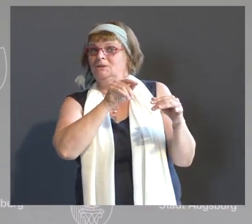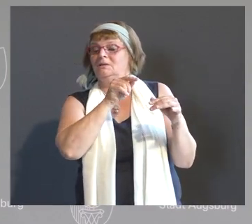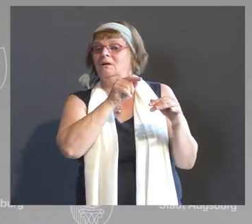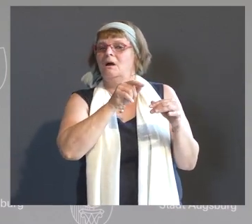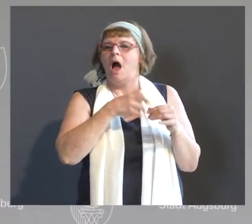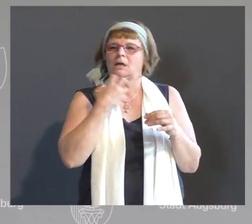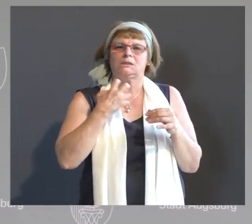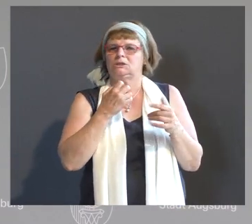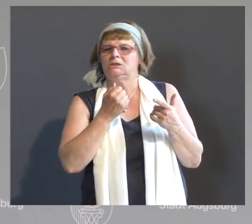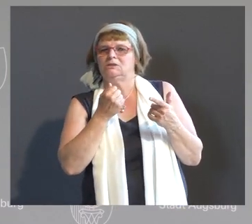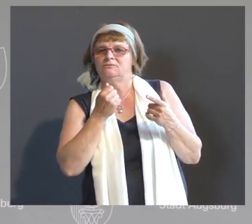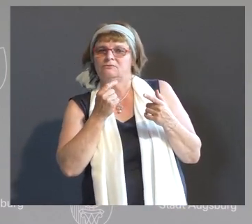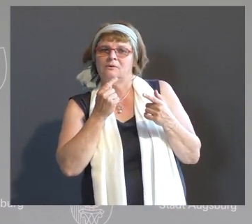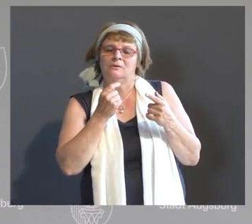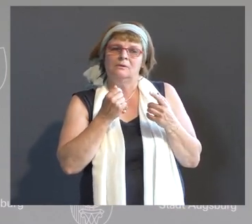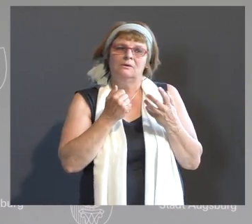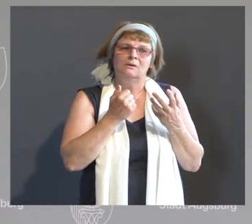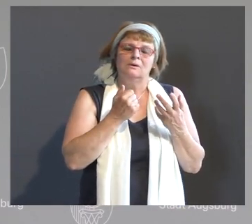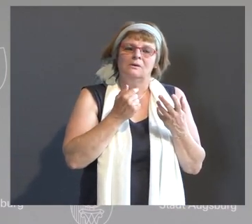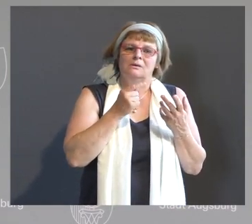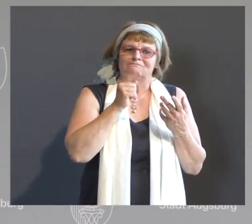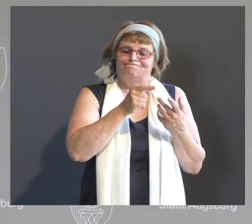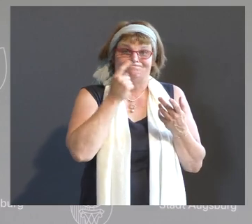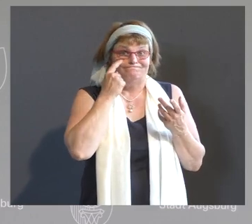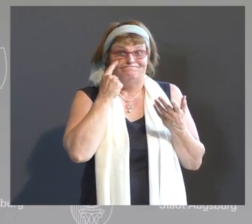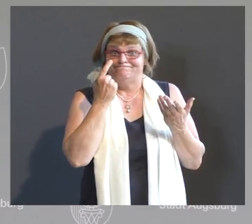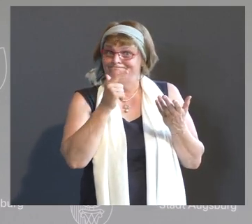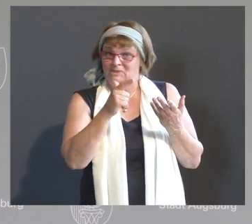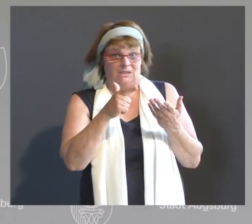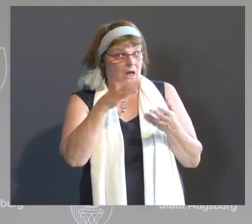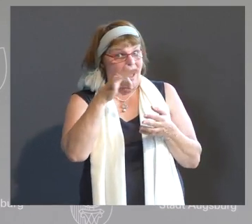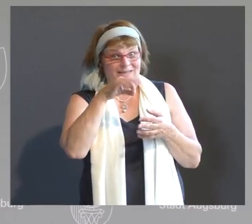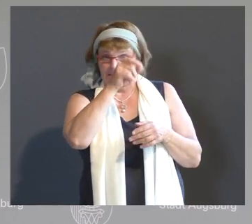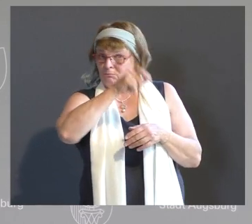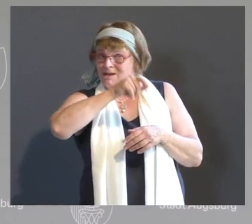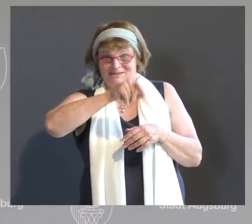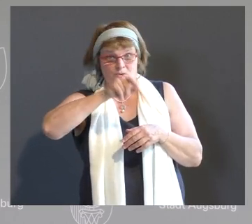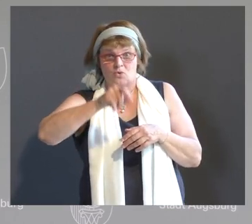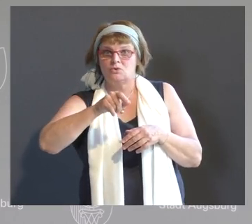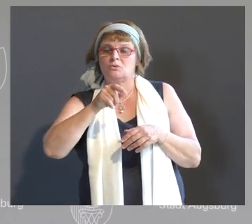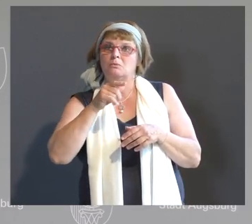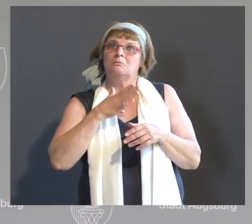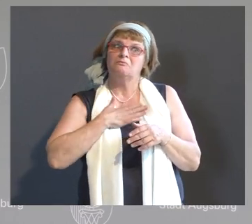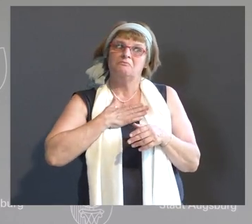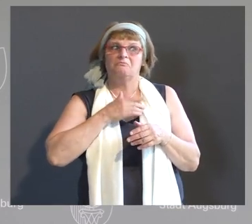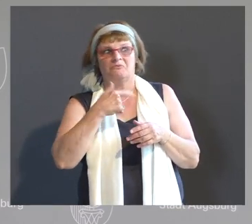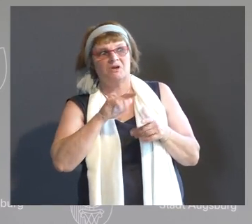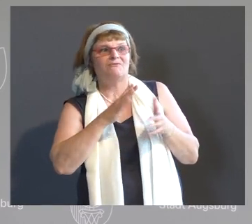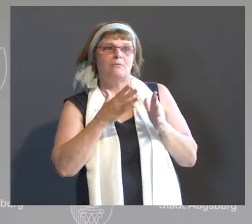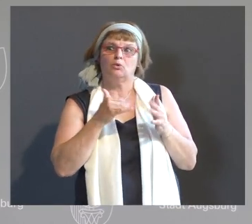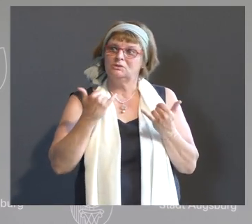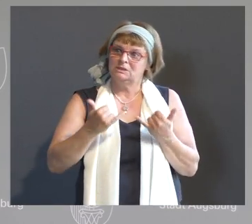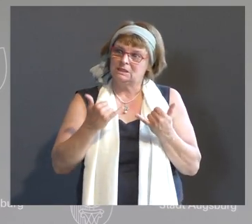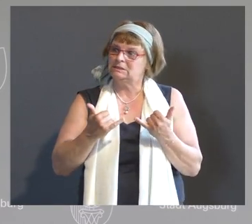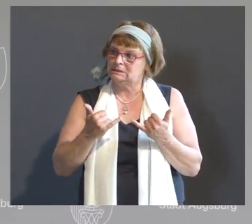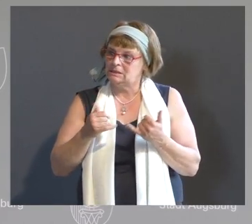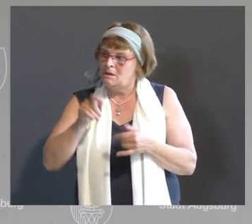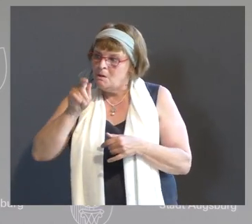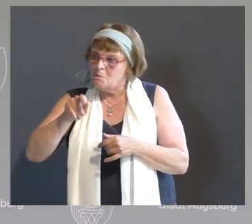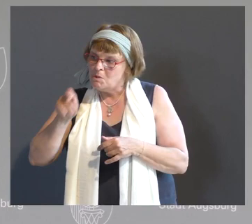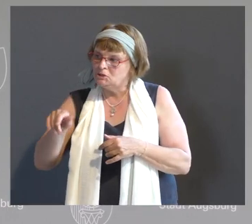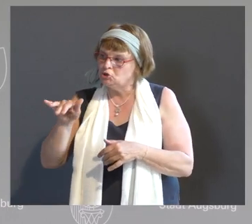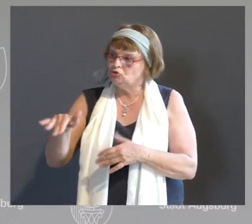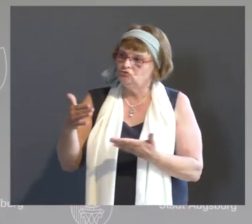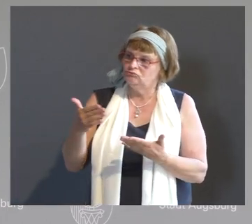und so weiter, Türkei an dieser Stelle. Und das waren keine Einzelpersonen, das waren nach unserer Schätzung, das ist immer schwer in der Menschenmenge, aber ich sage mal, es